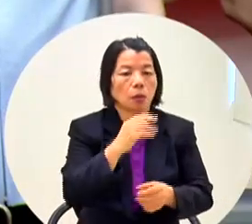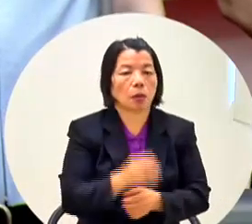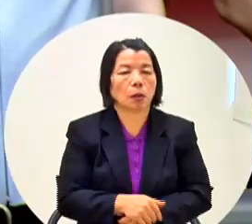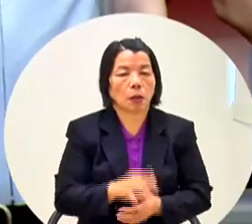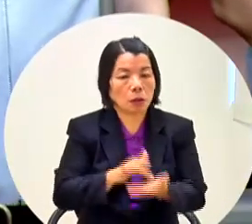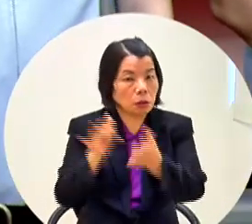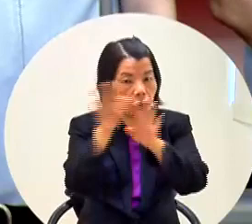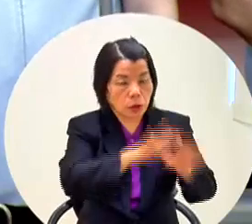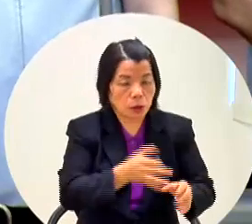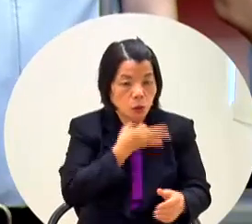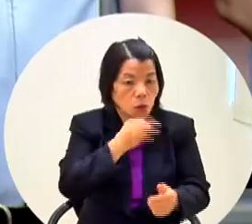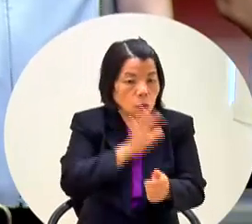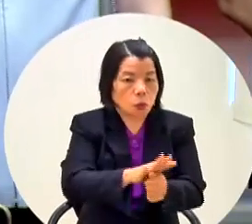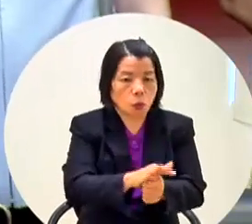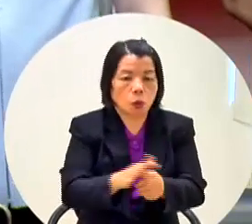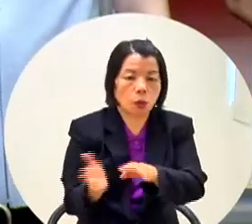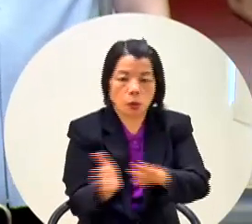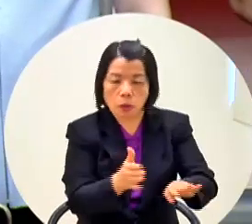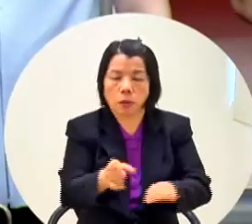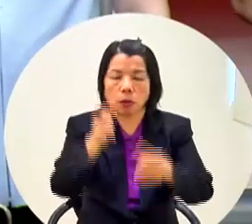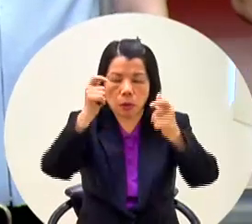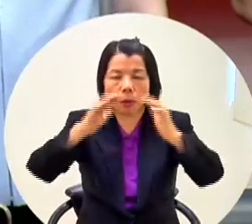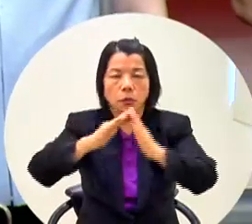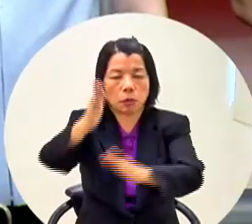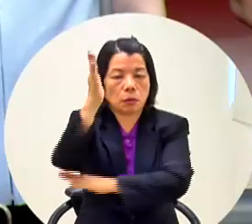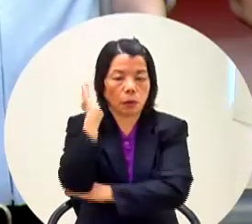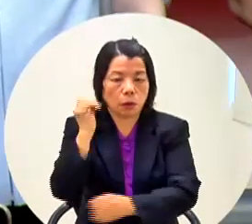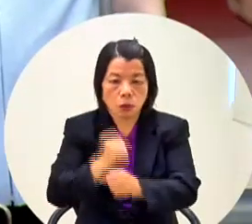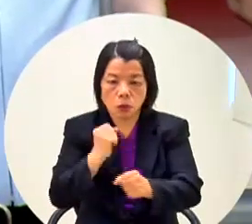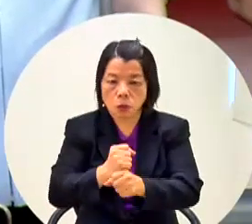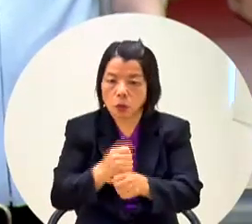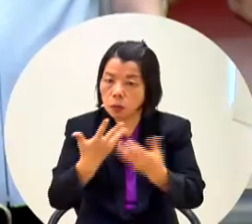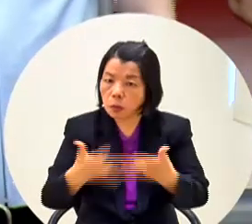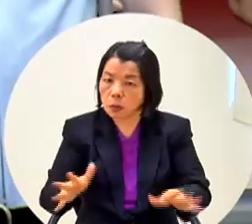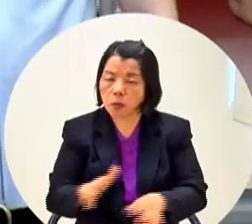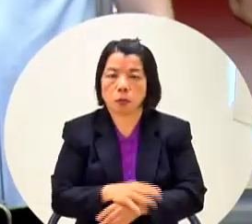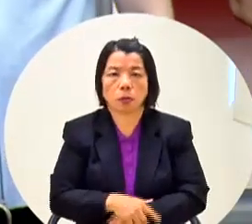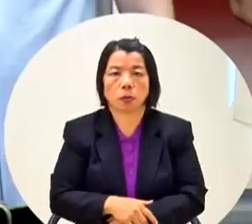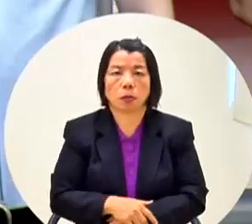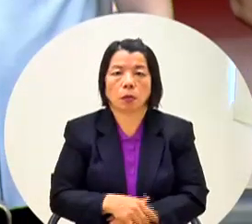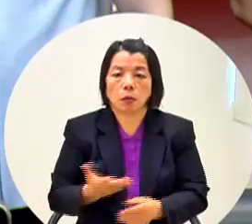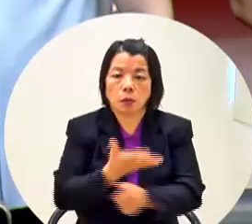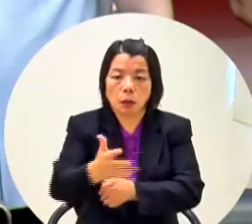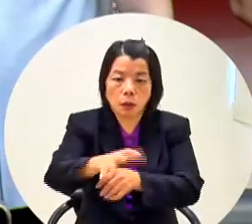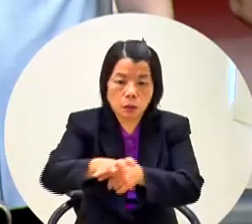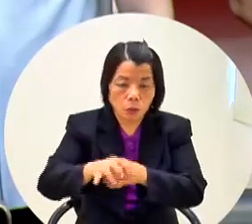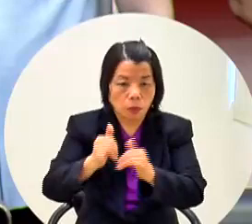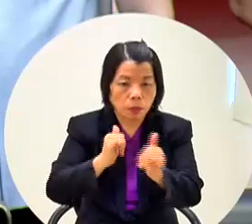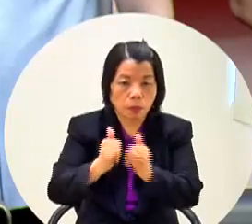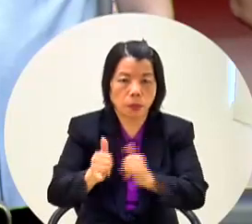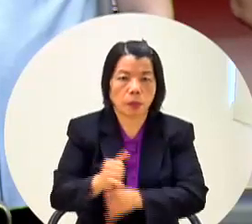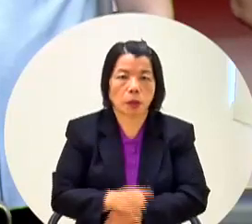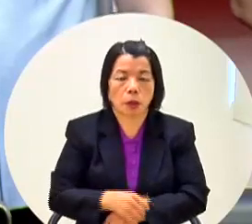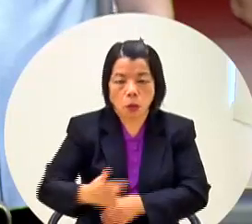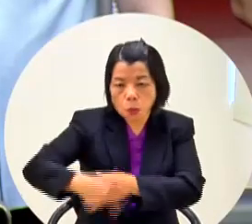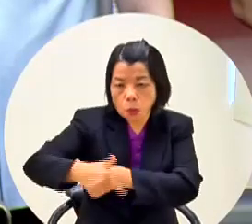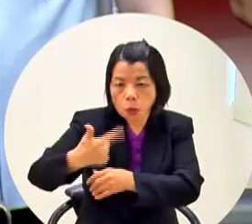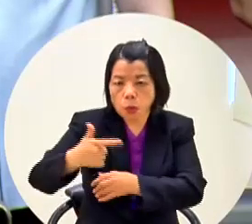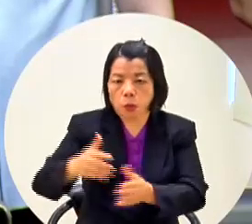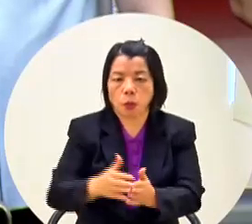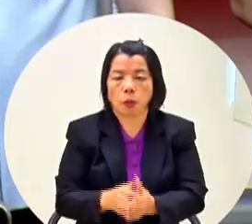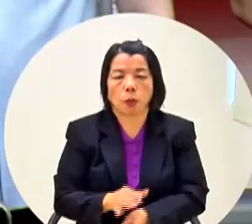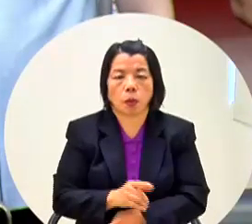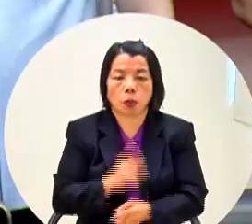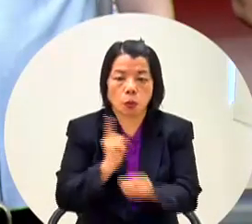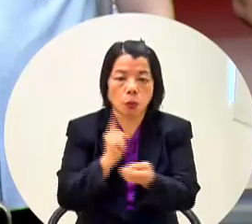困以外，我们高雄市政府还可以做得更多，就是可以让我们的农民尽快来脱离这个